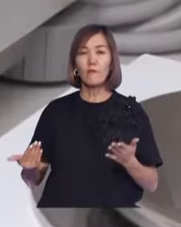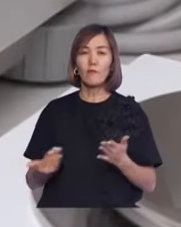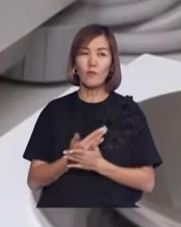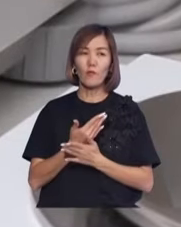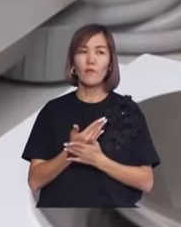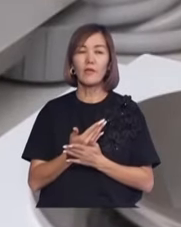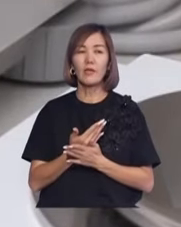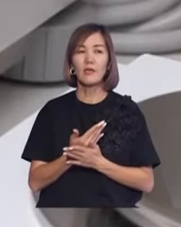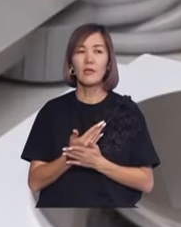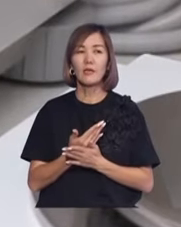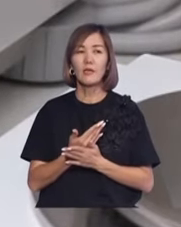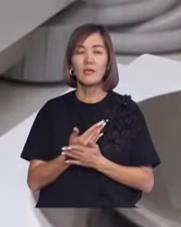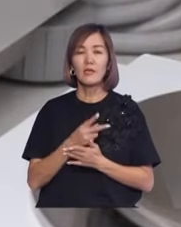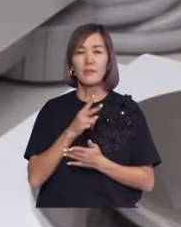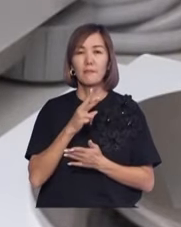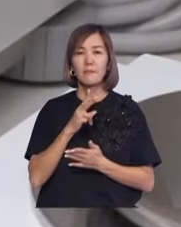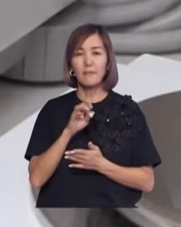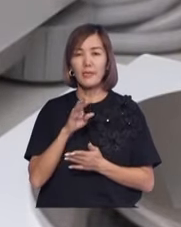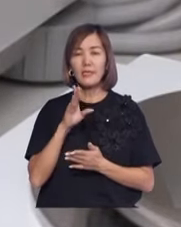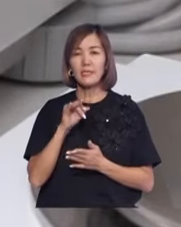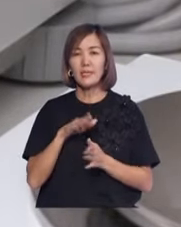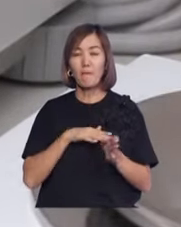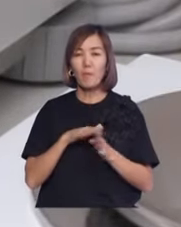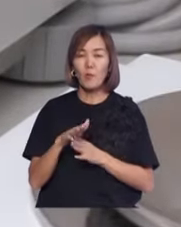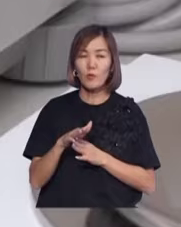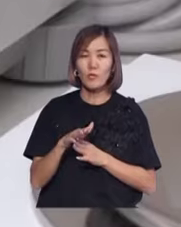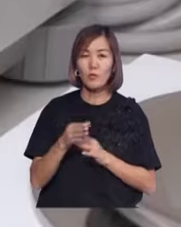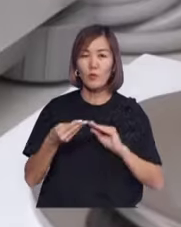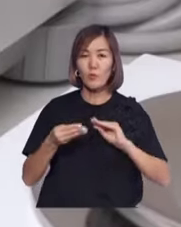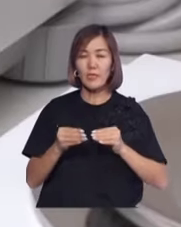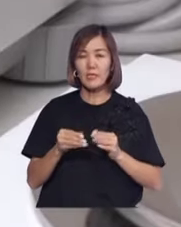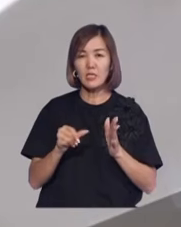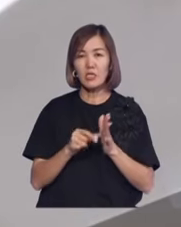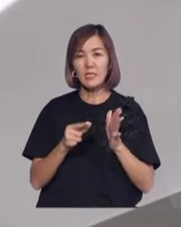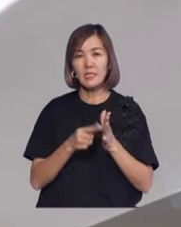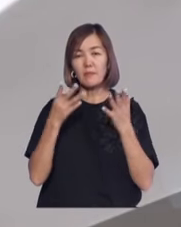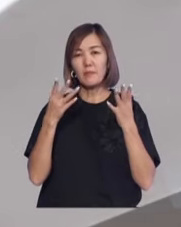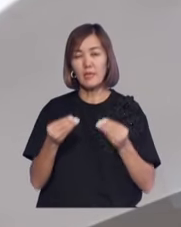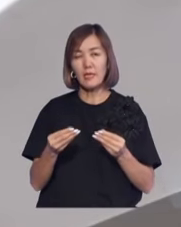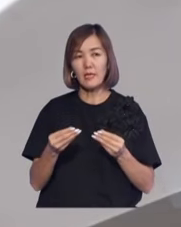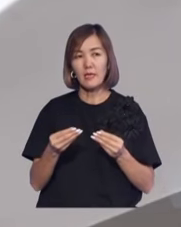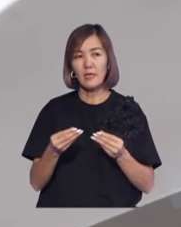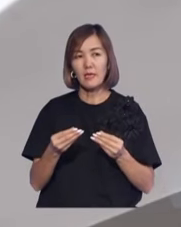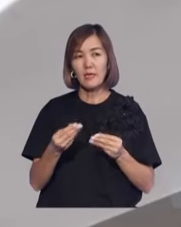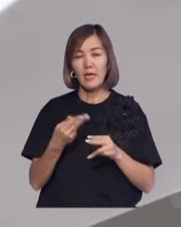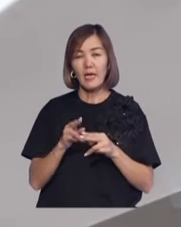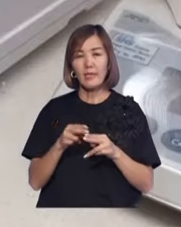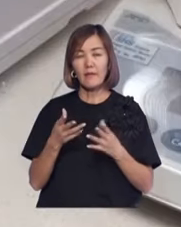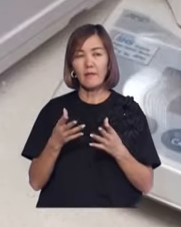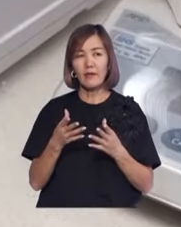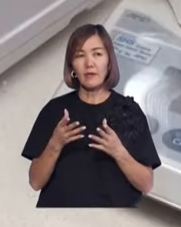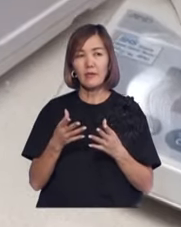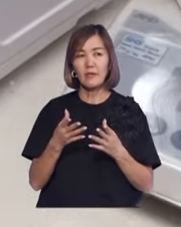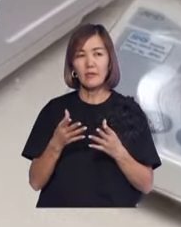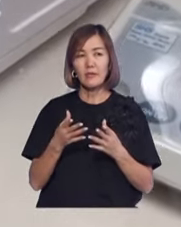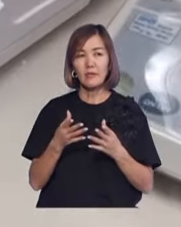начали секретировать липазу BC и полностью разлагали пластик за 6-7 дней. Что касается образцов этого материала, помещенных